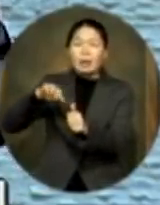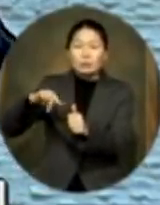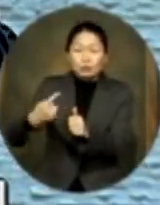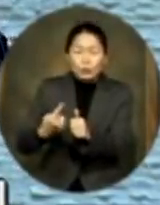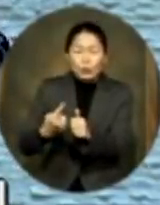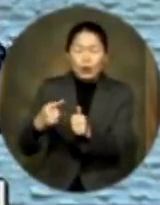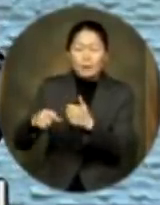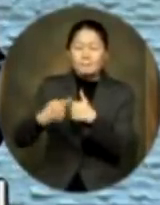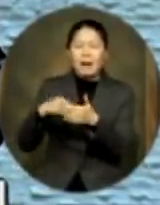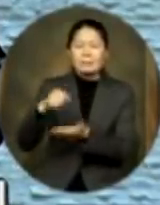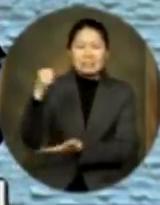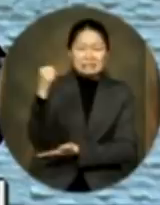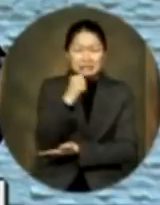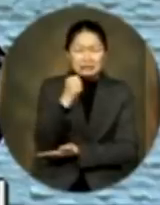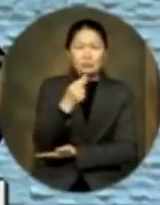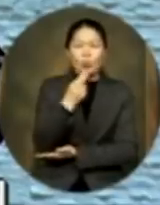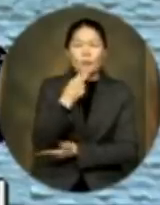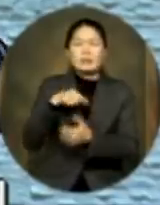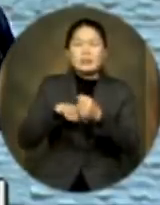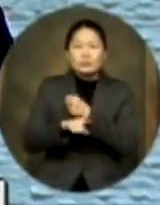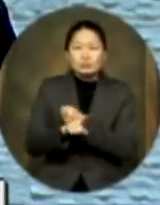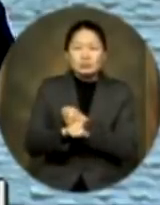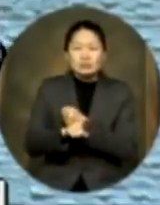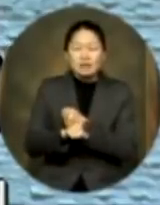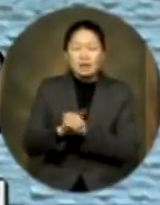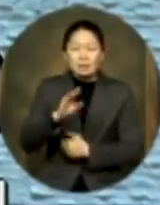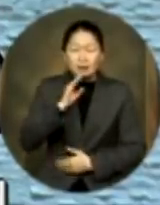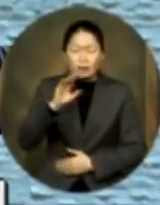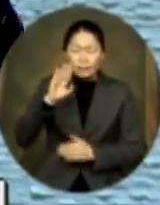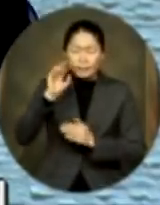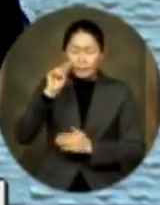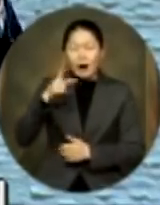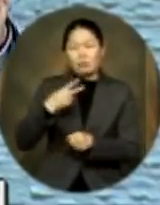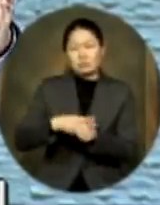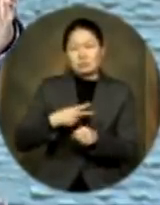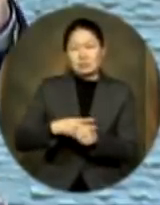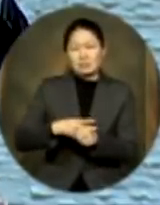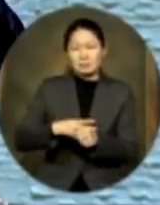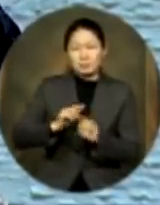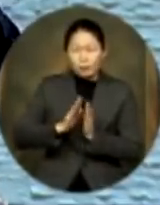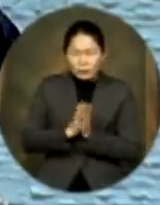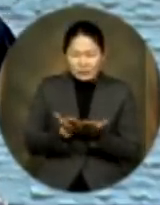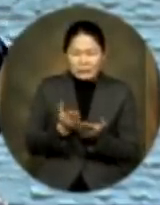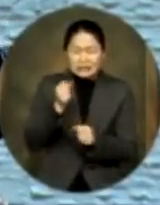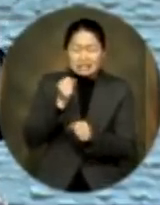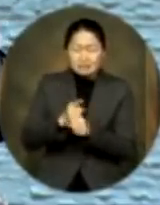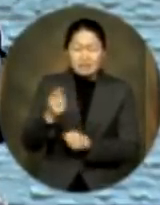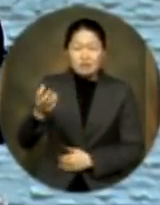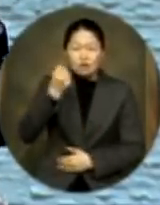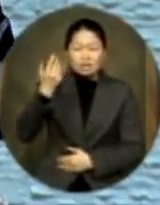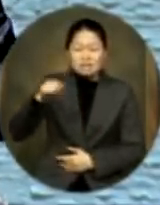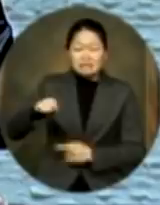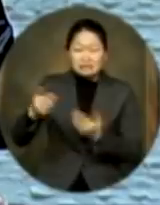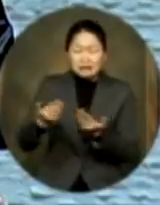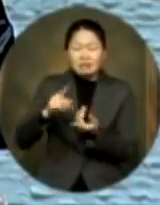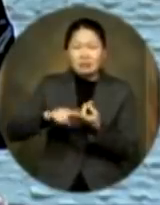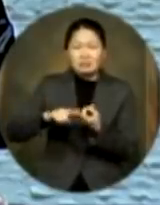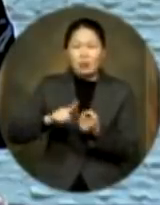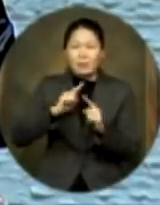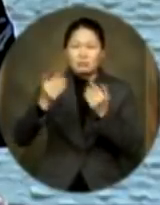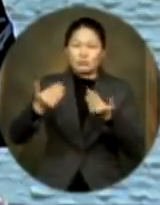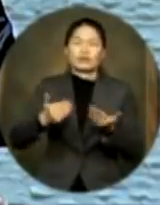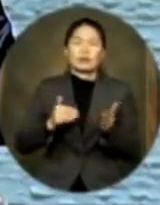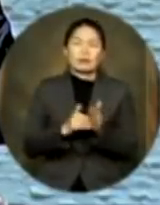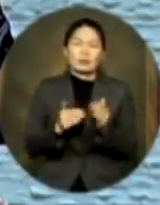마음이 흔들리지 않았던 이유는 사도 바울 자신이 이미 성령께서 그 일에 대해서 말씀해 주셨기